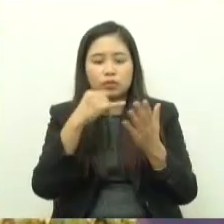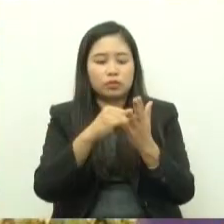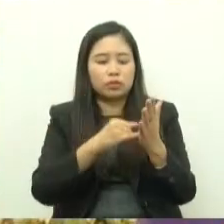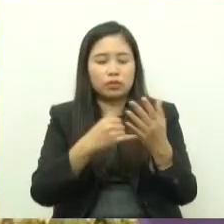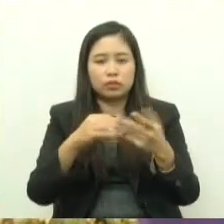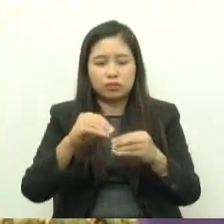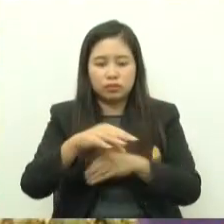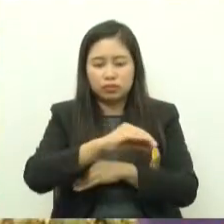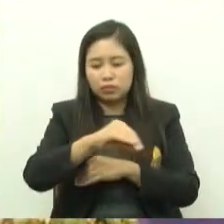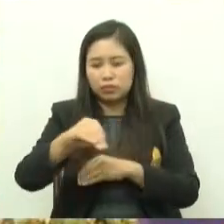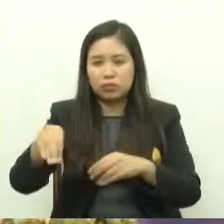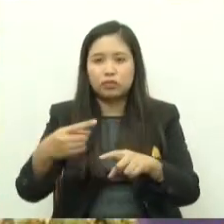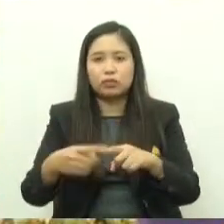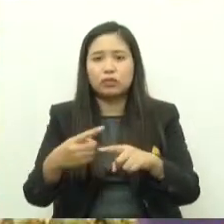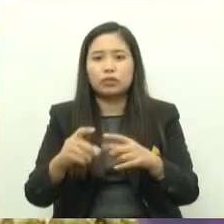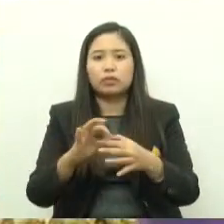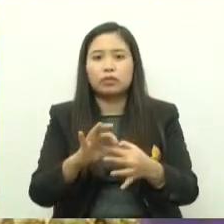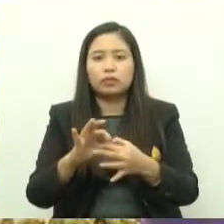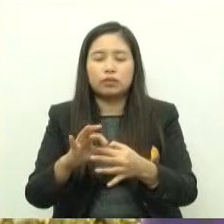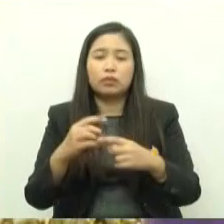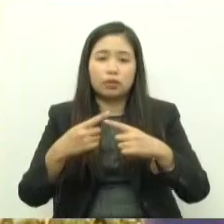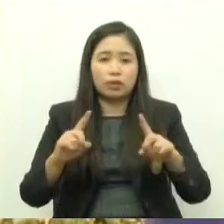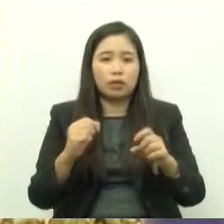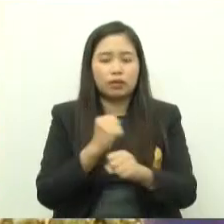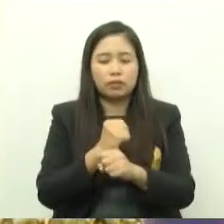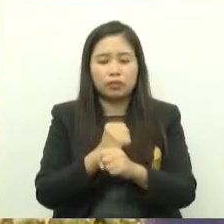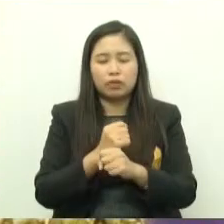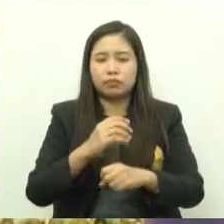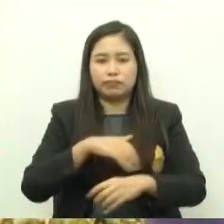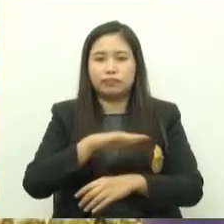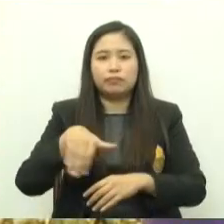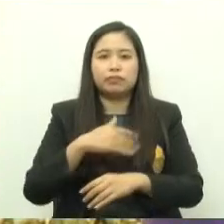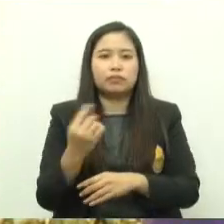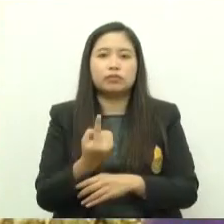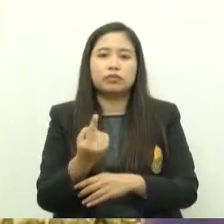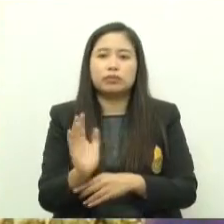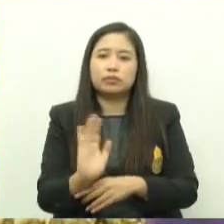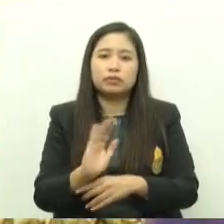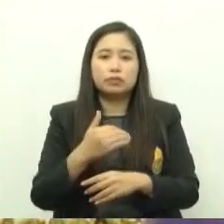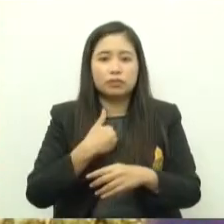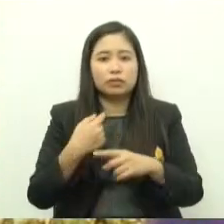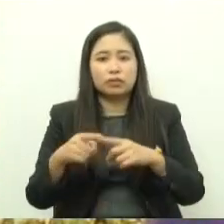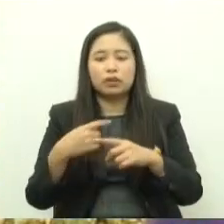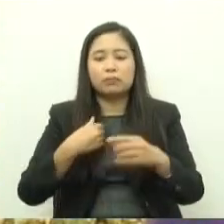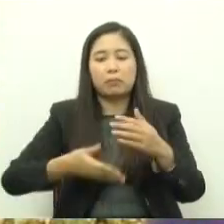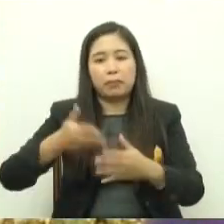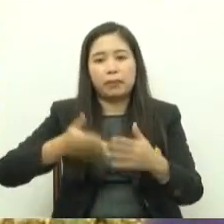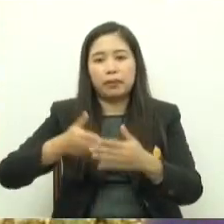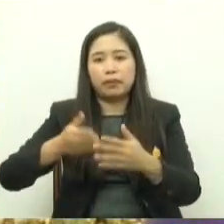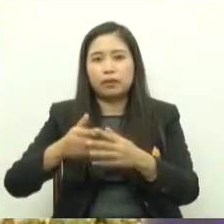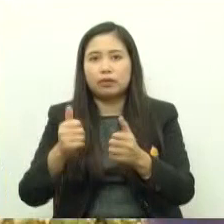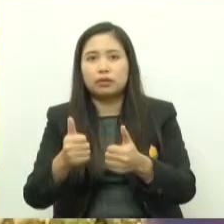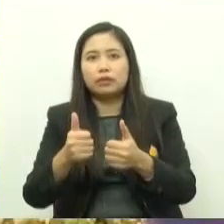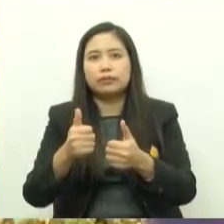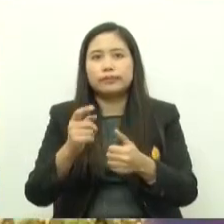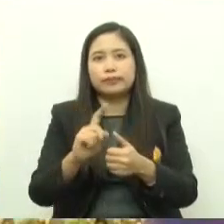ข้องอย่างไรก็ตามงานนี้สำเร็จได้เนี่ยนะไม่ใช่ว่าพวกเราฝ่ายเดียวที่ที่จัดและเกิดความสำเร็จผมอยากให้เครดิตกับท่าน